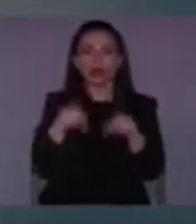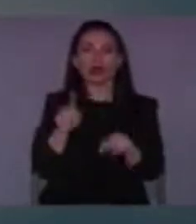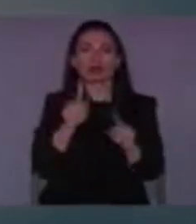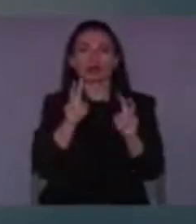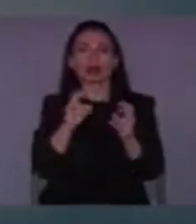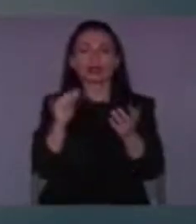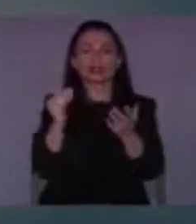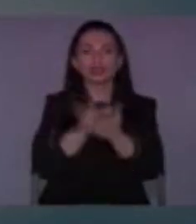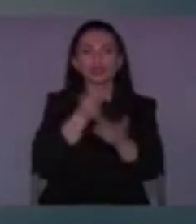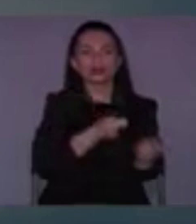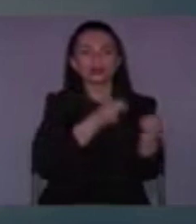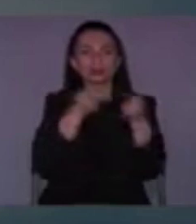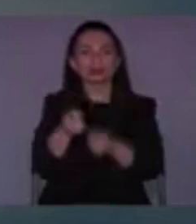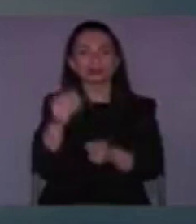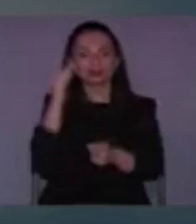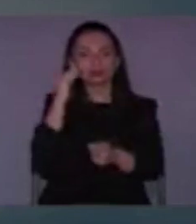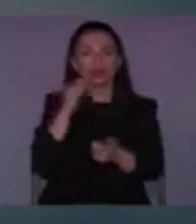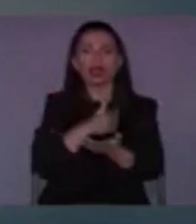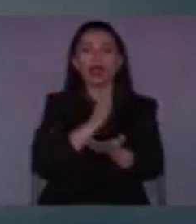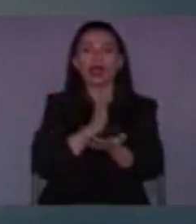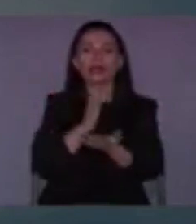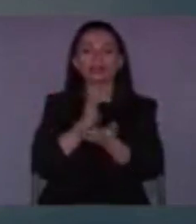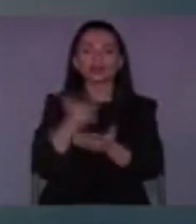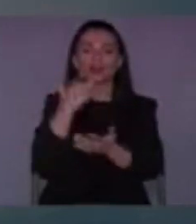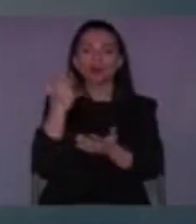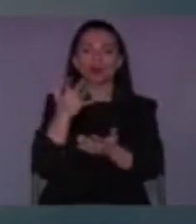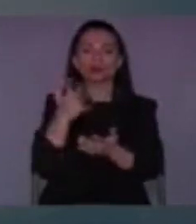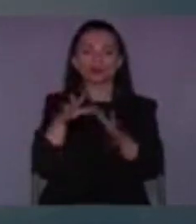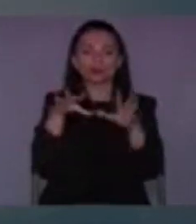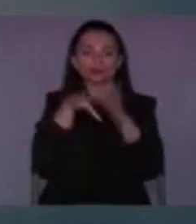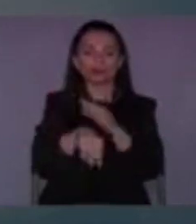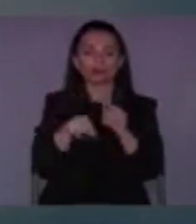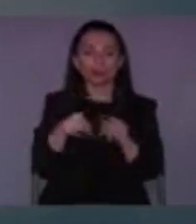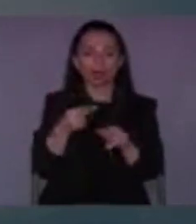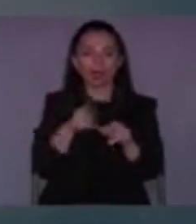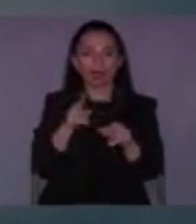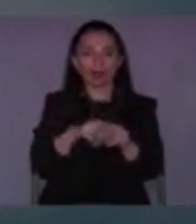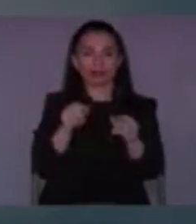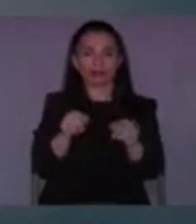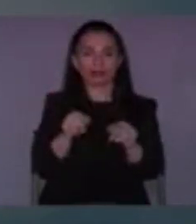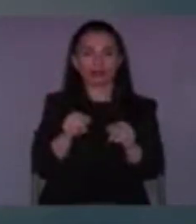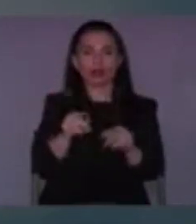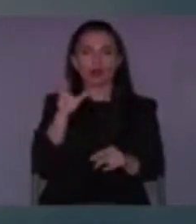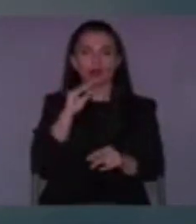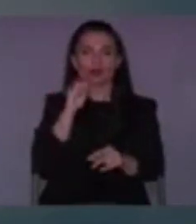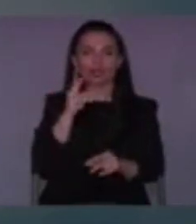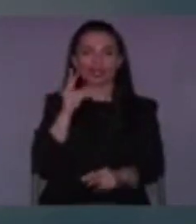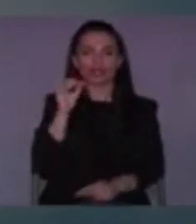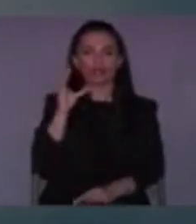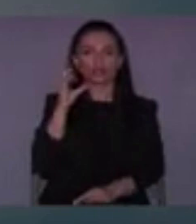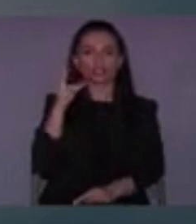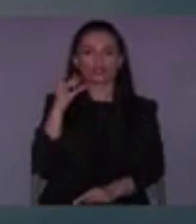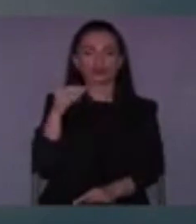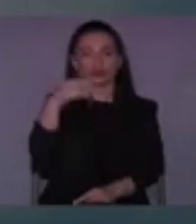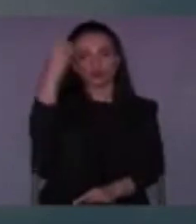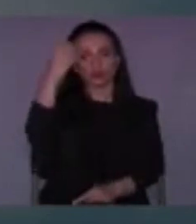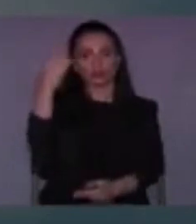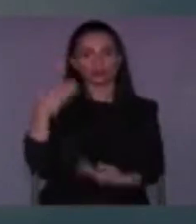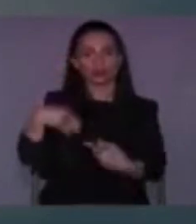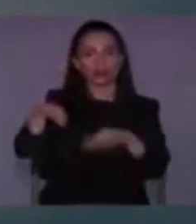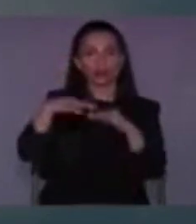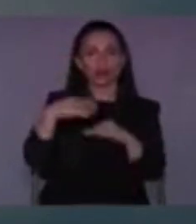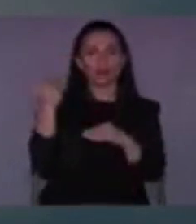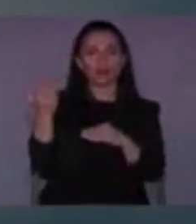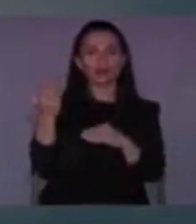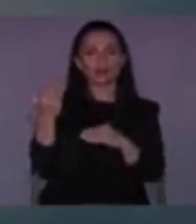რაღაც სიახლეს შემოვიტანდი არსებულ პოლიტიკურ რუტინაში. ამიტომ, როცა ბიძინა ივანიშვილმა შემომთავაზა